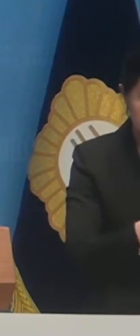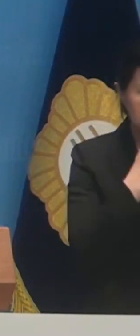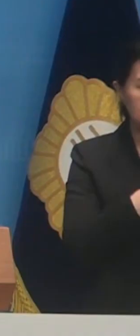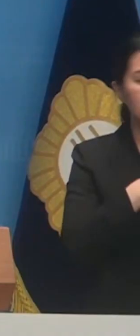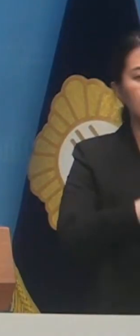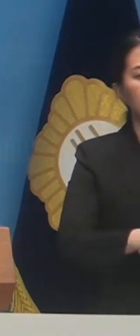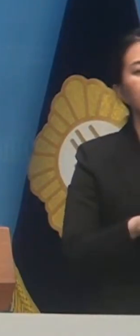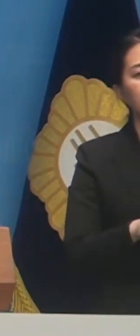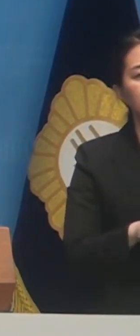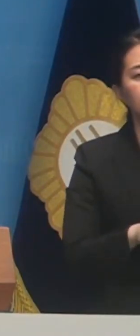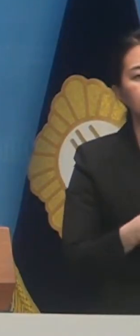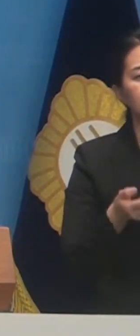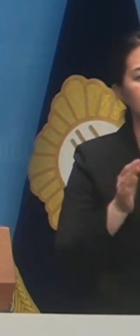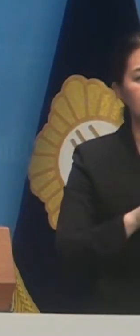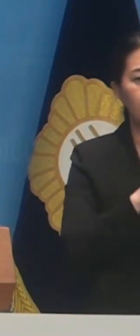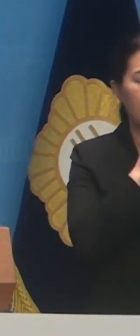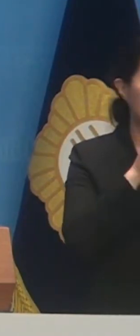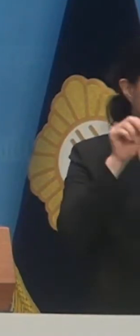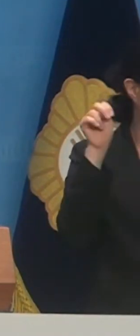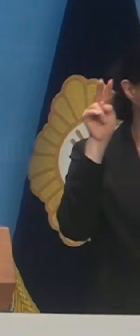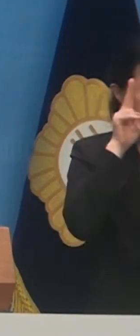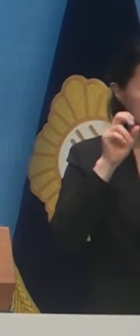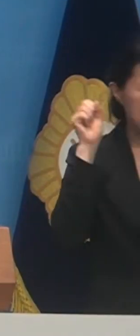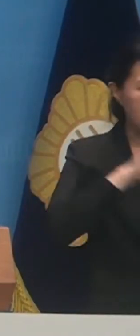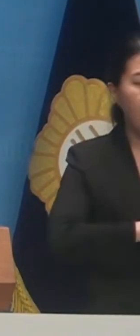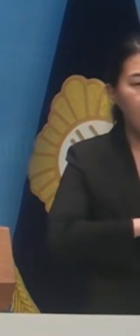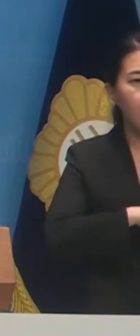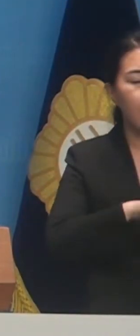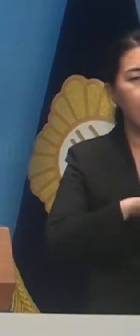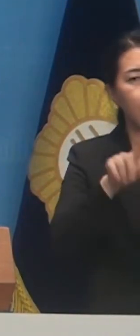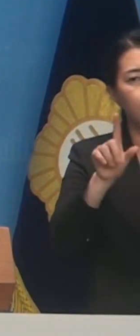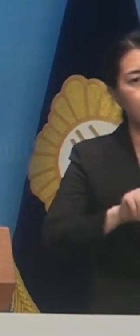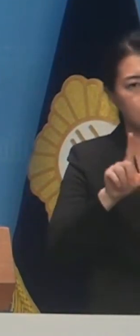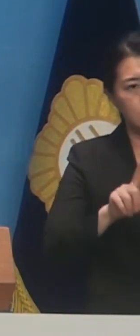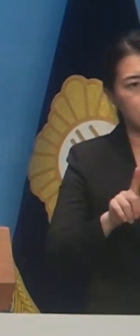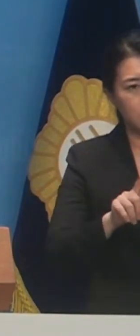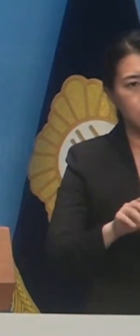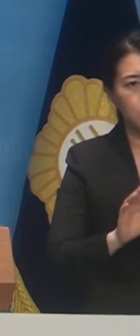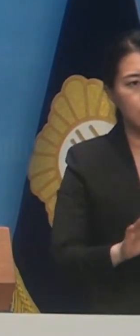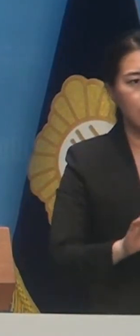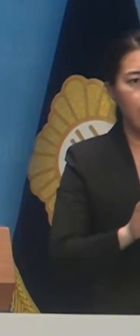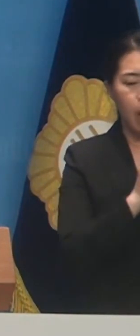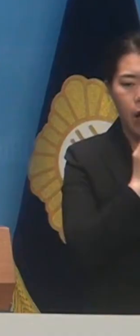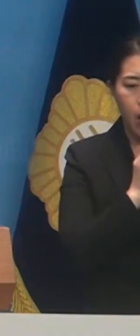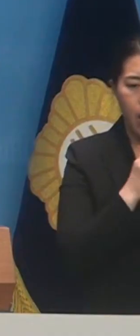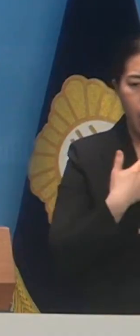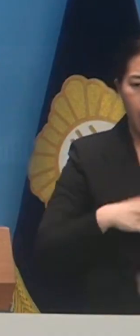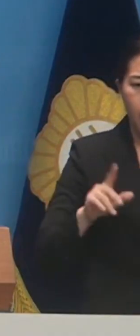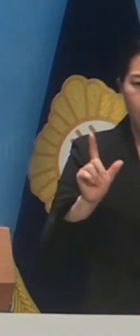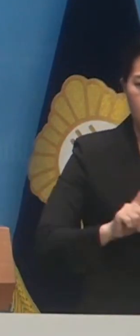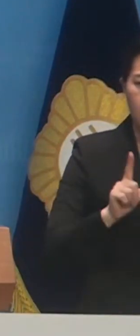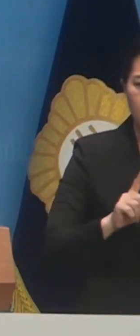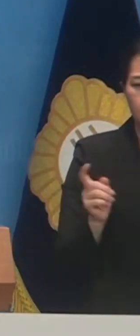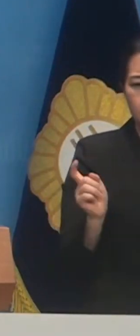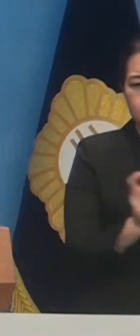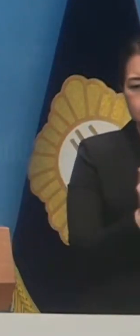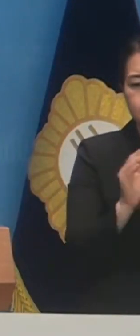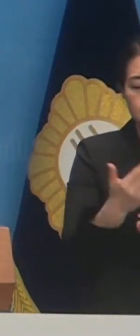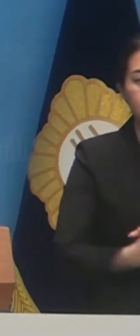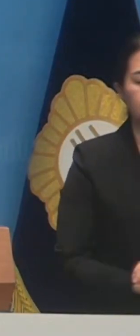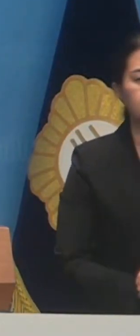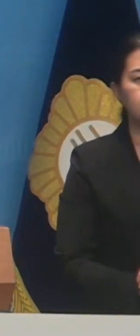민주주의가 어떻게 한순간에 무너질 수 있는가 하는 민주주의의 취약성을 대면할 수 있었습니다.